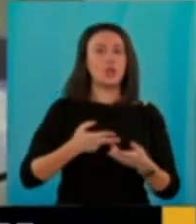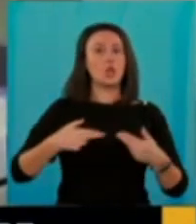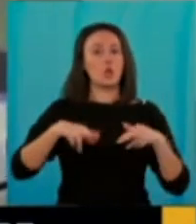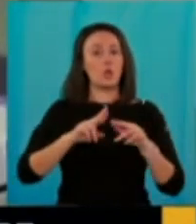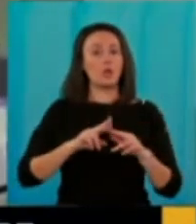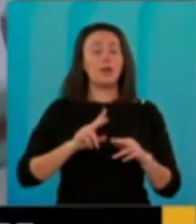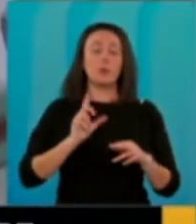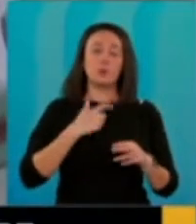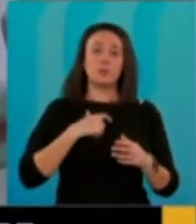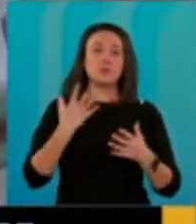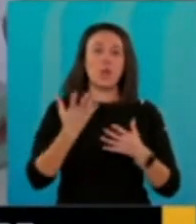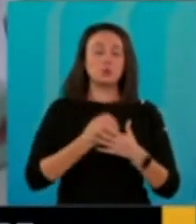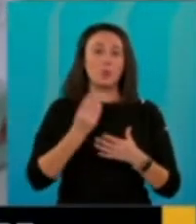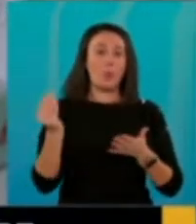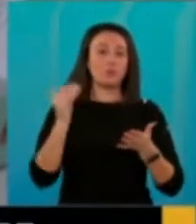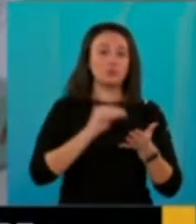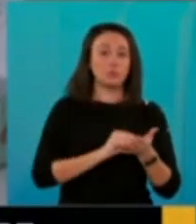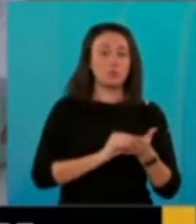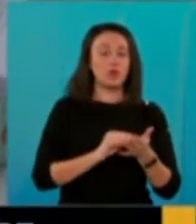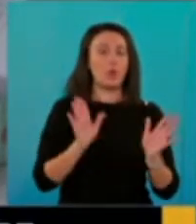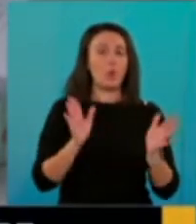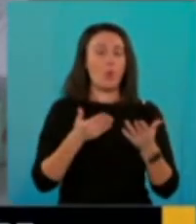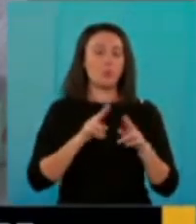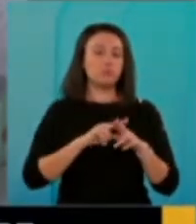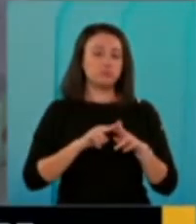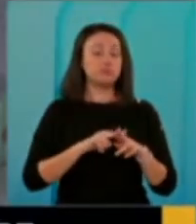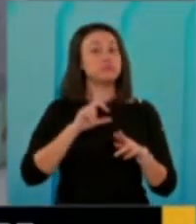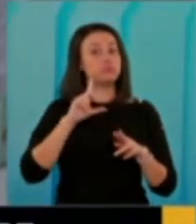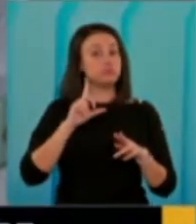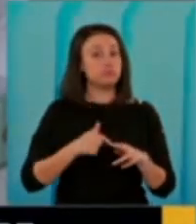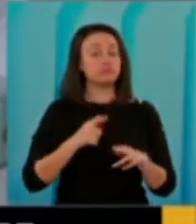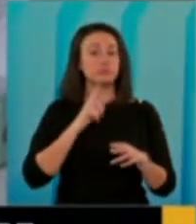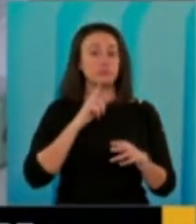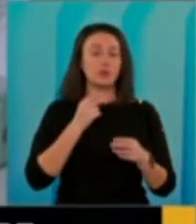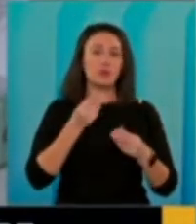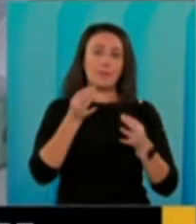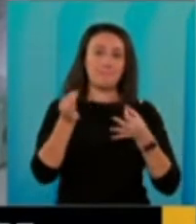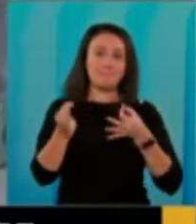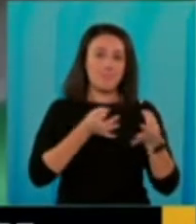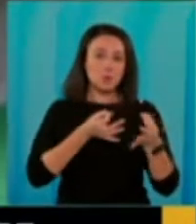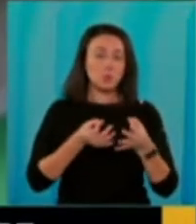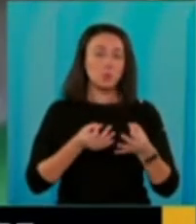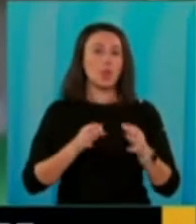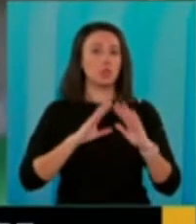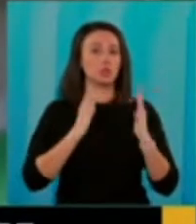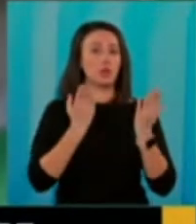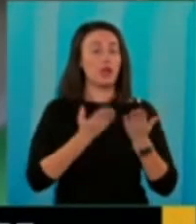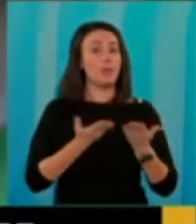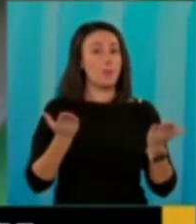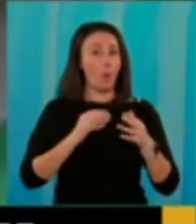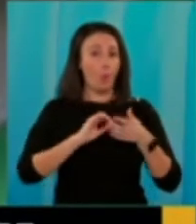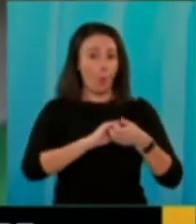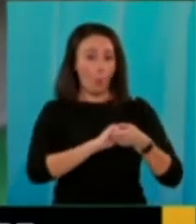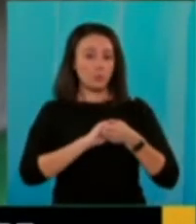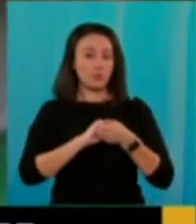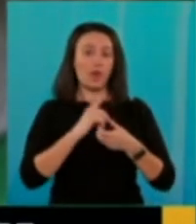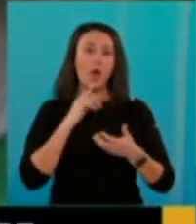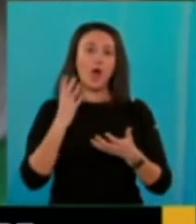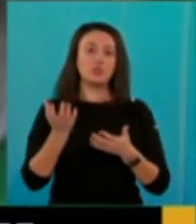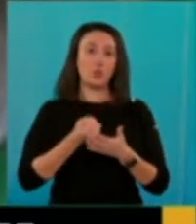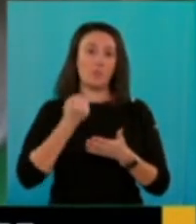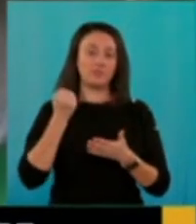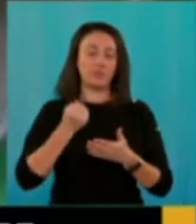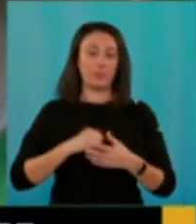să ne aducem contribuția, dar oarecum ar trebui să ne aliniem la măsurile generale pe care comunitatea le